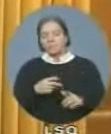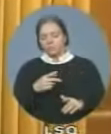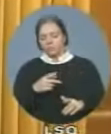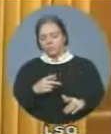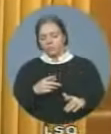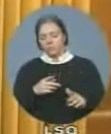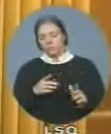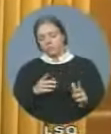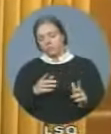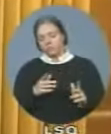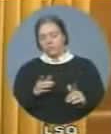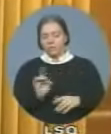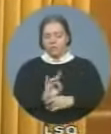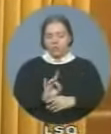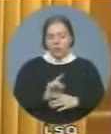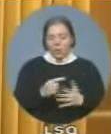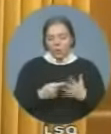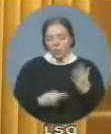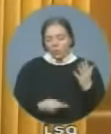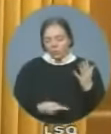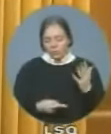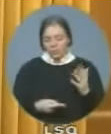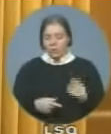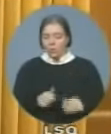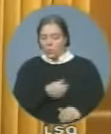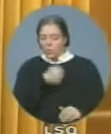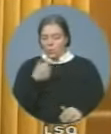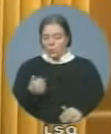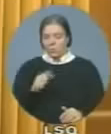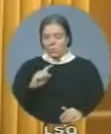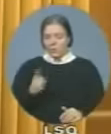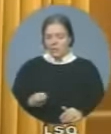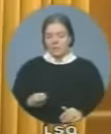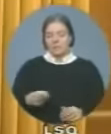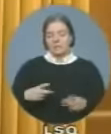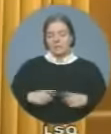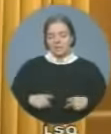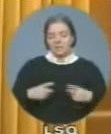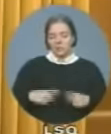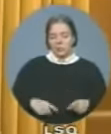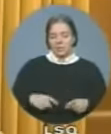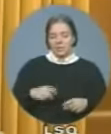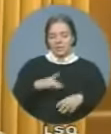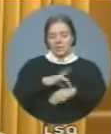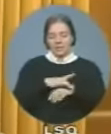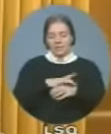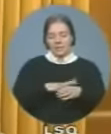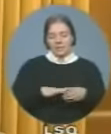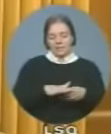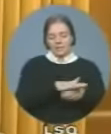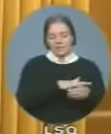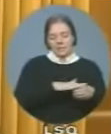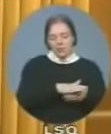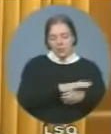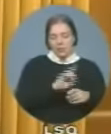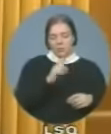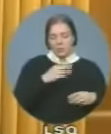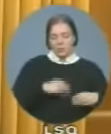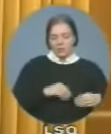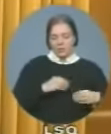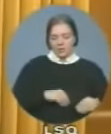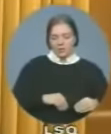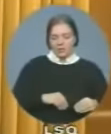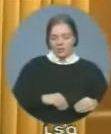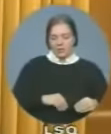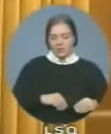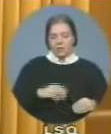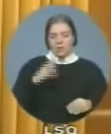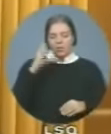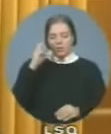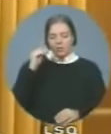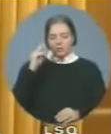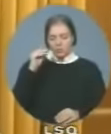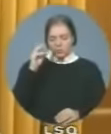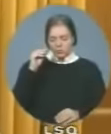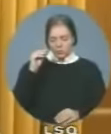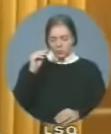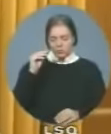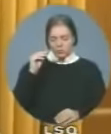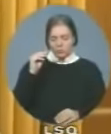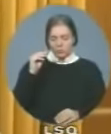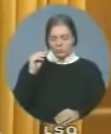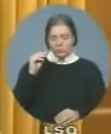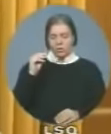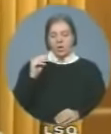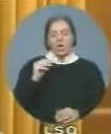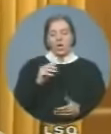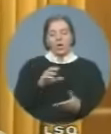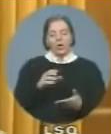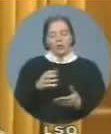'arrêtent pas là où je l'ai dit. Un ancien député de la circonscription du Premier ministre lui-même, Ezra Levent, a aussi reçu une somme